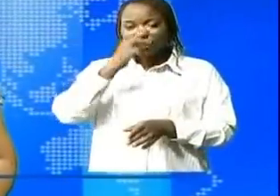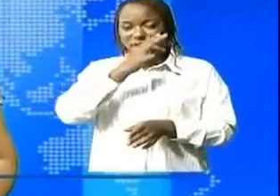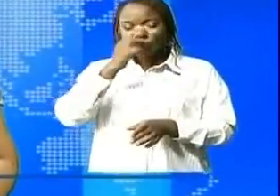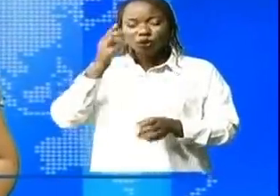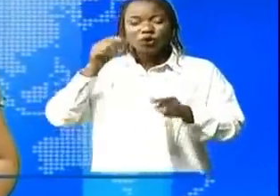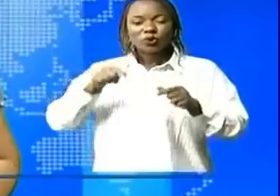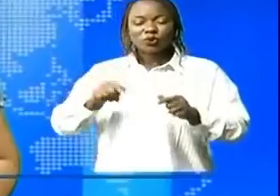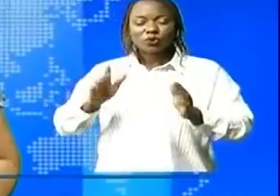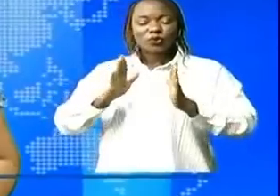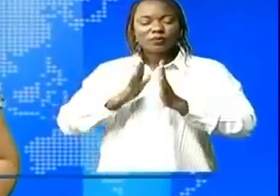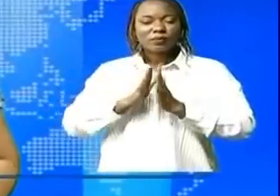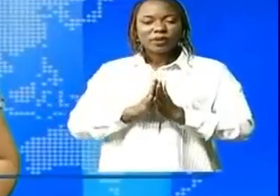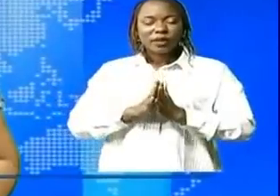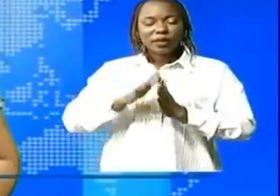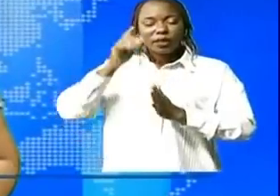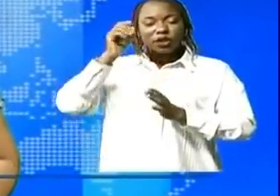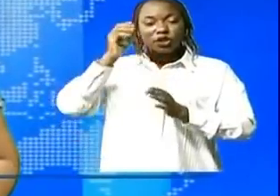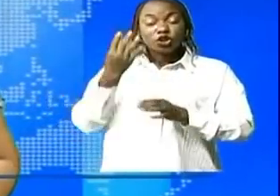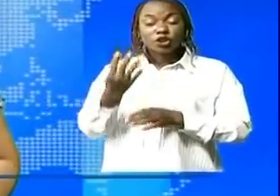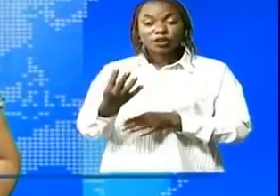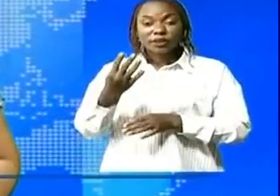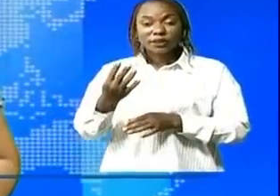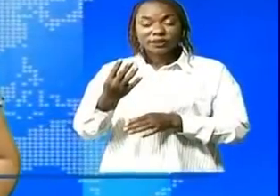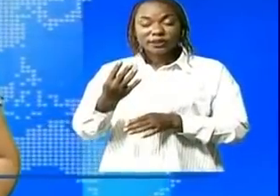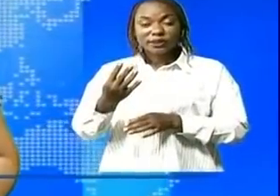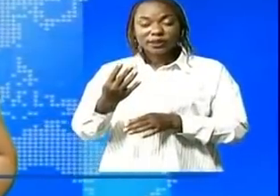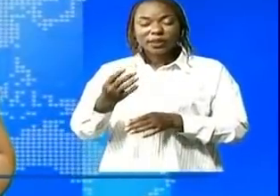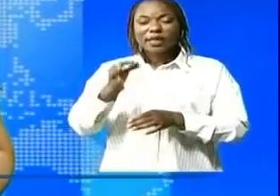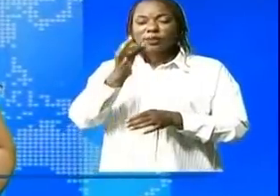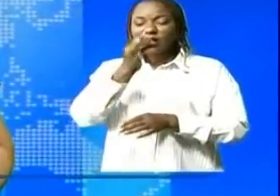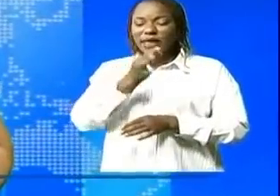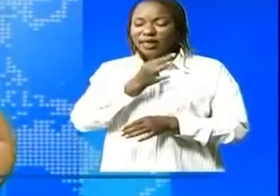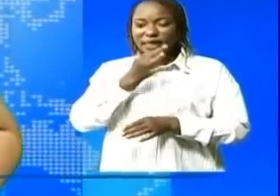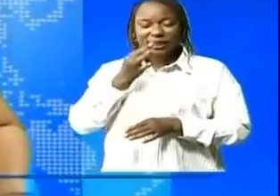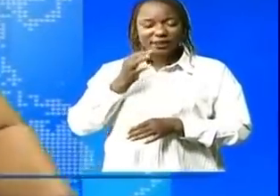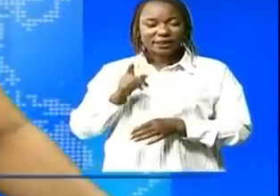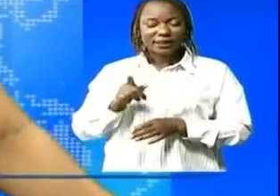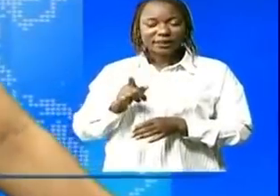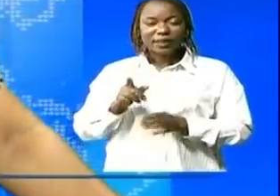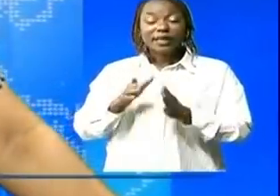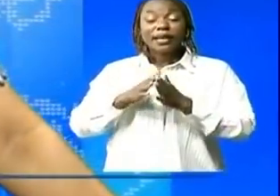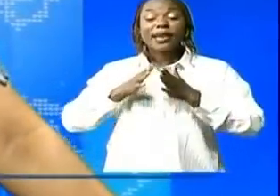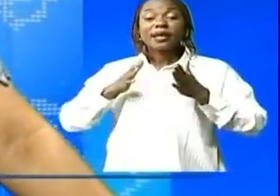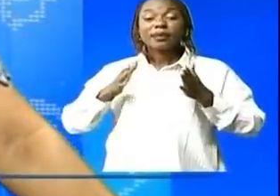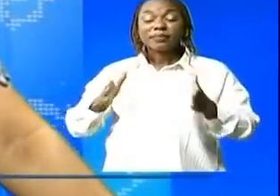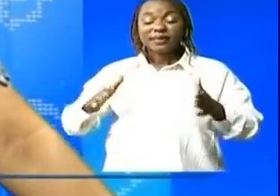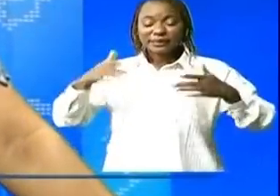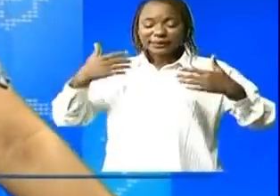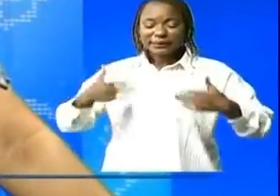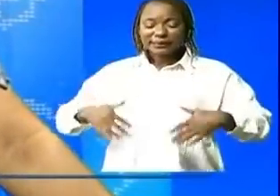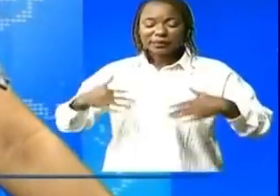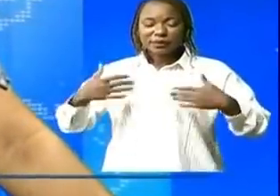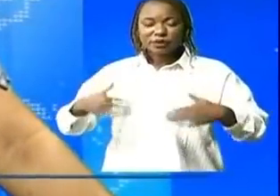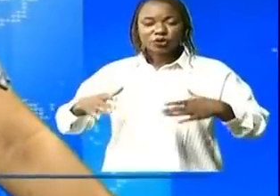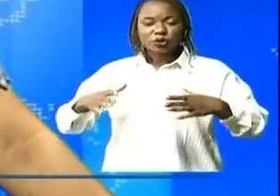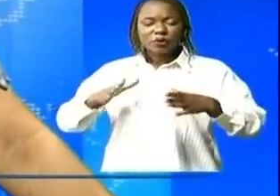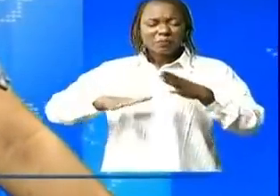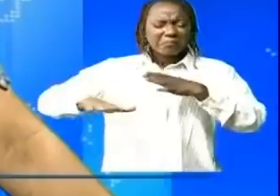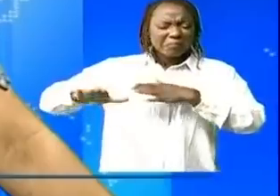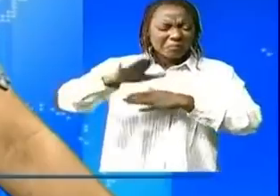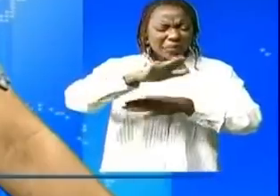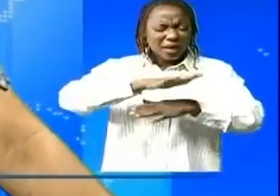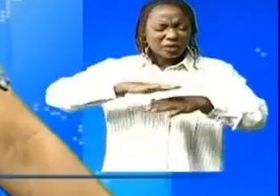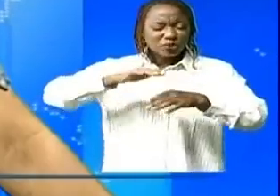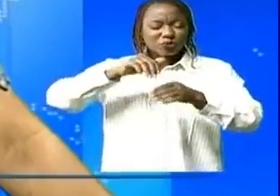le sacrement de l'Eucharistie. Voyons avec notre confrère Jacques Kababa ce qu'a été la célébration de cette messe à travers les